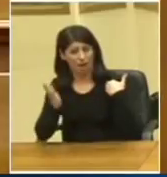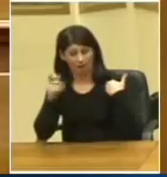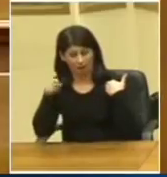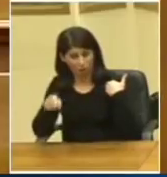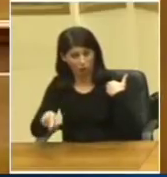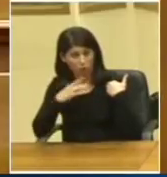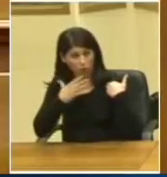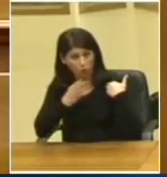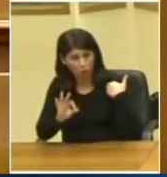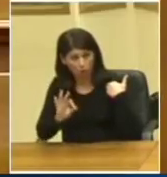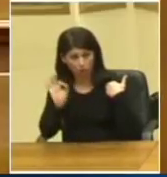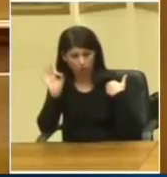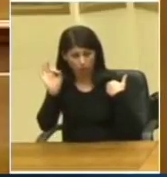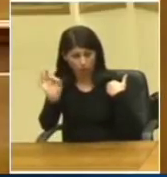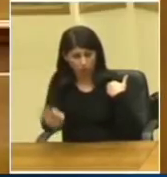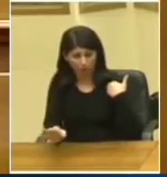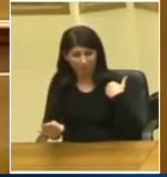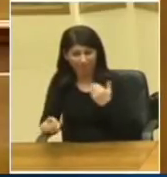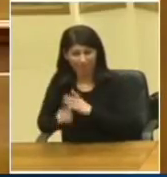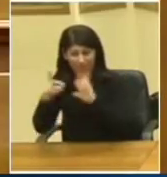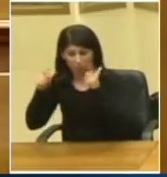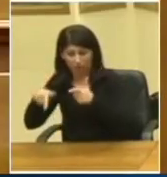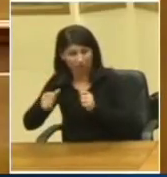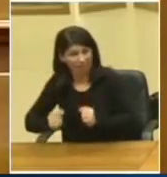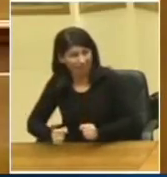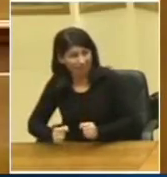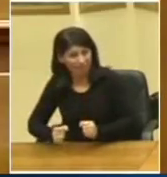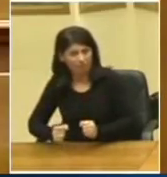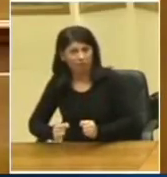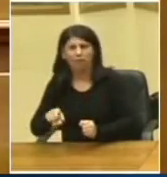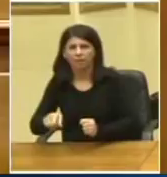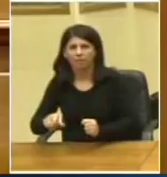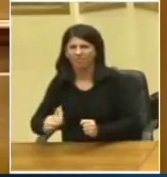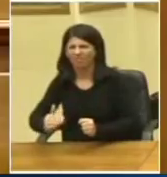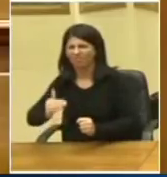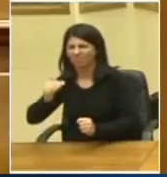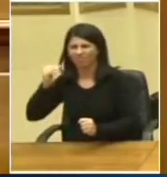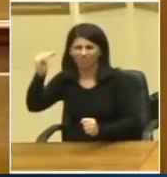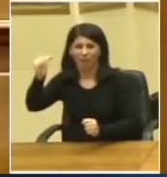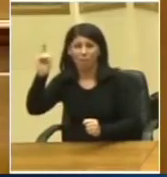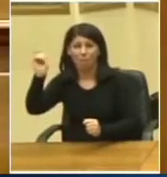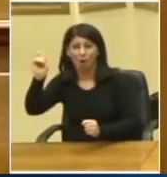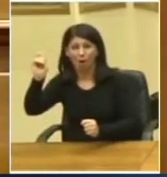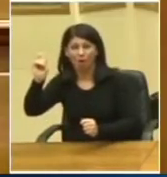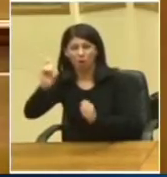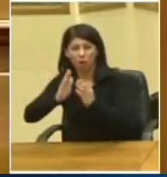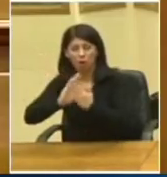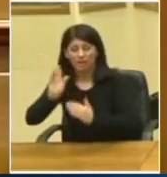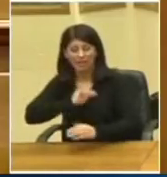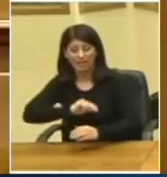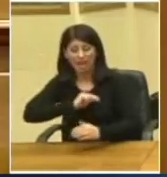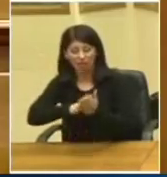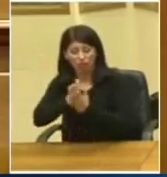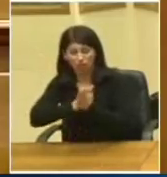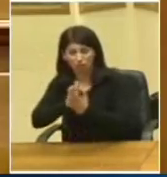που οδηγείστε σε αυτή τη θέση και στάση, πρόκειται για την αποθέωση του πολιτικού καιροσκοπισμού και την αποθέωση